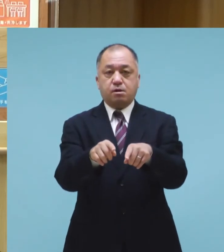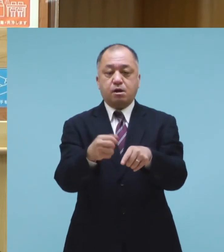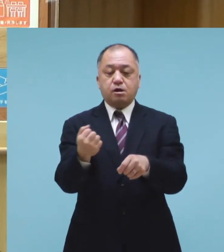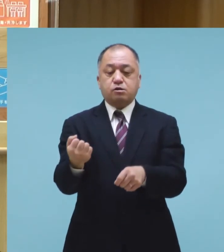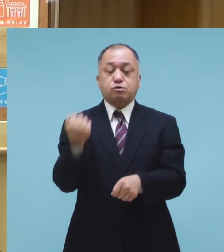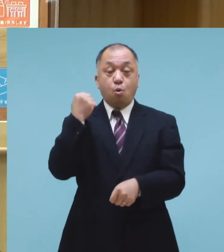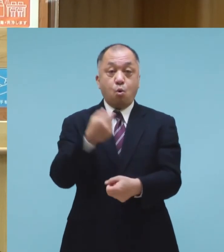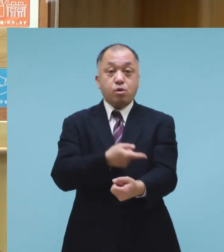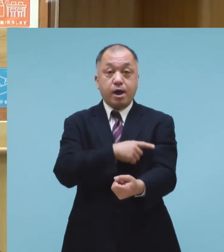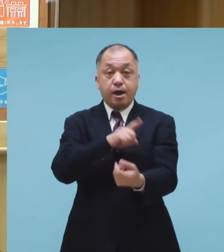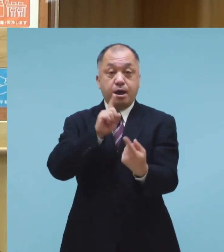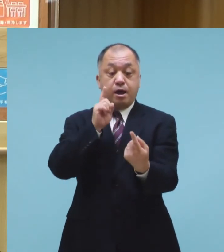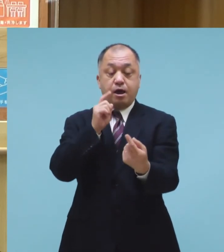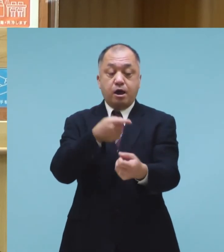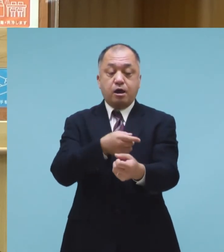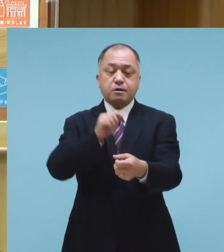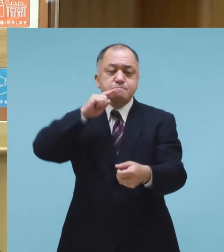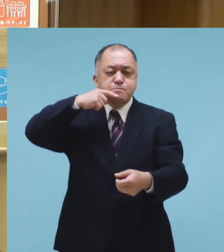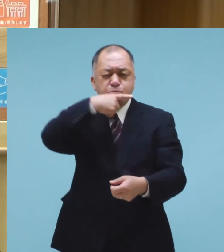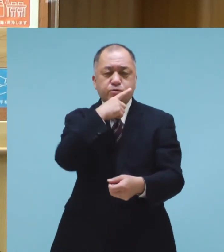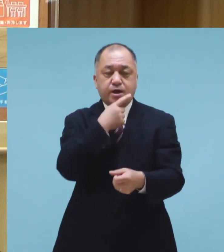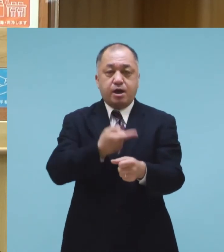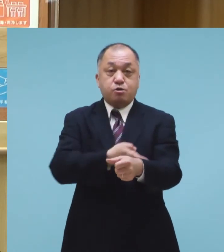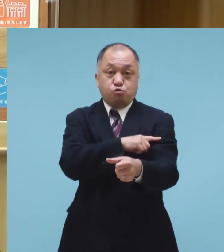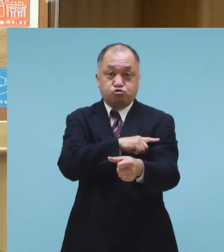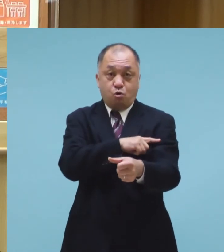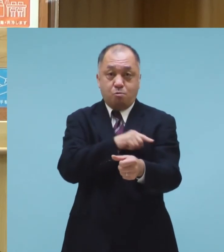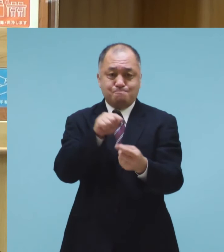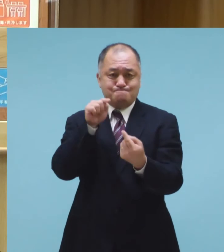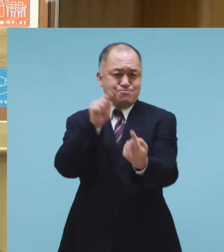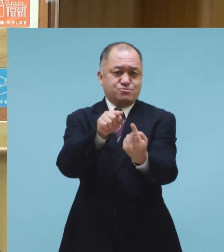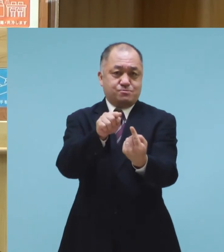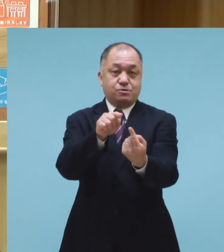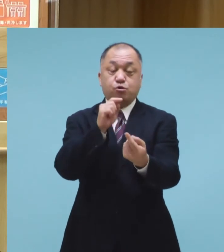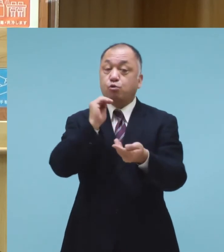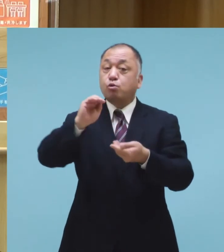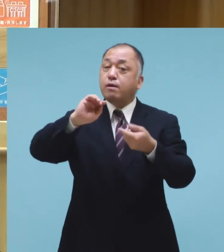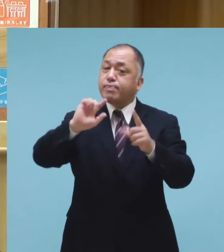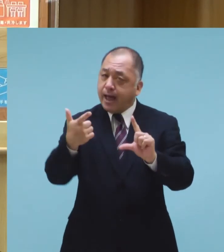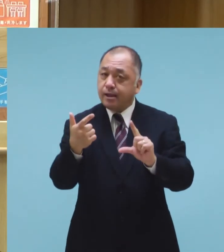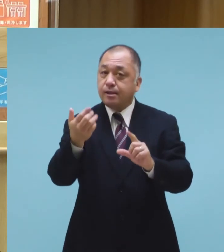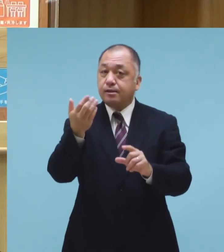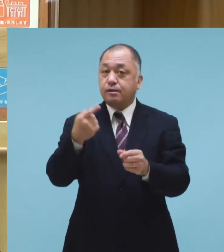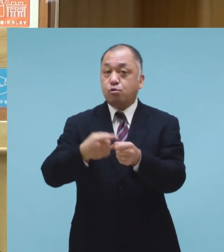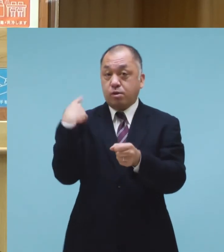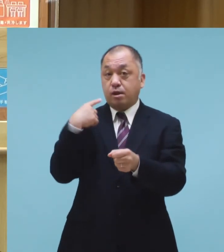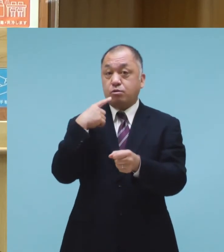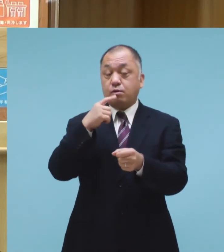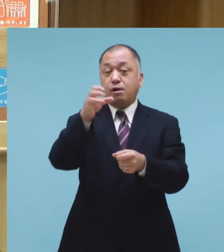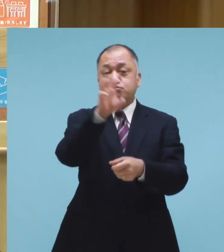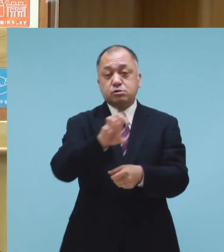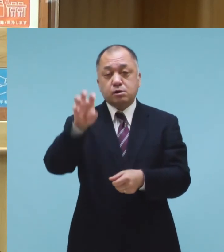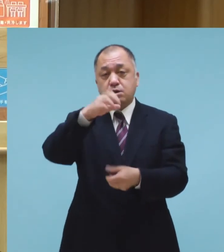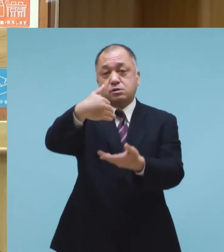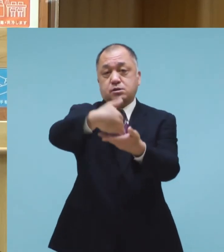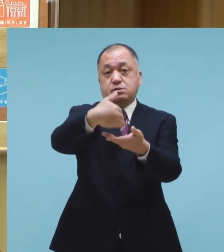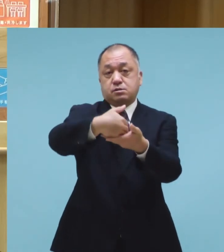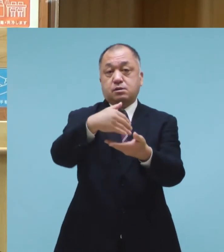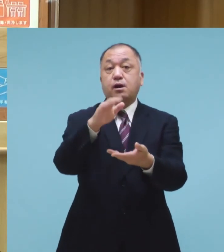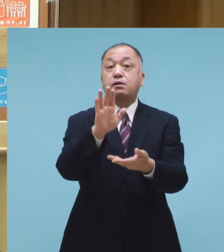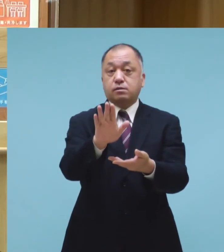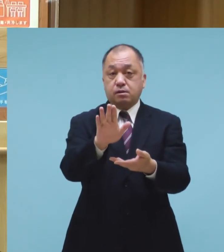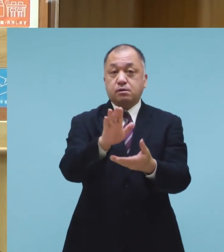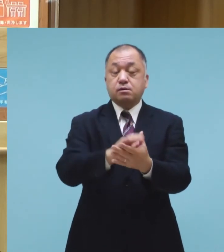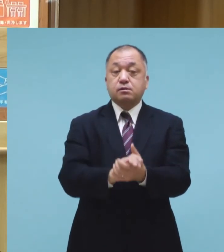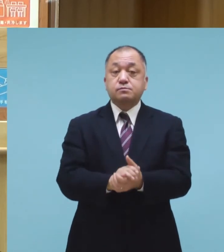伴うものではないということを当時から繰り返し強調はされていたかと思います。でこれは逆に